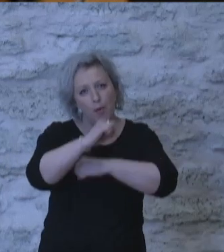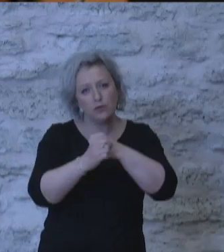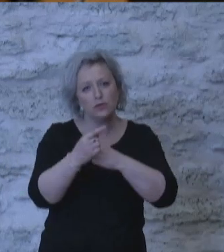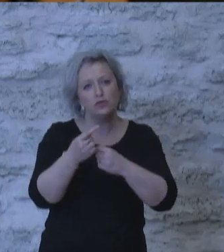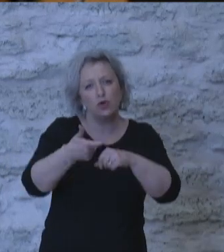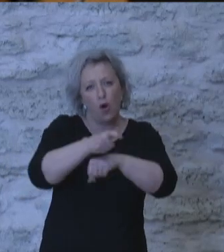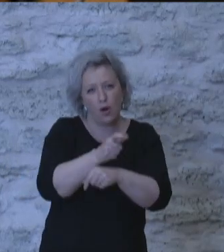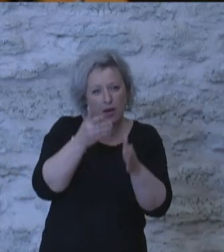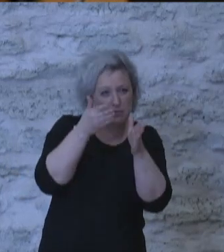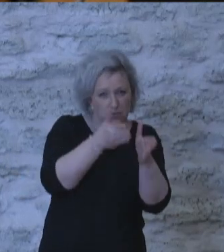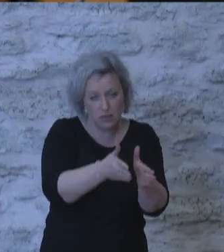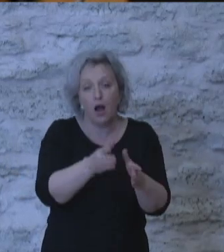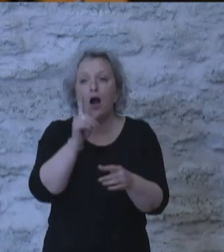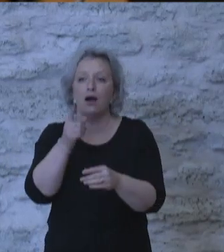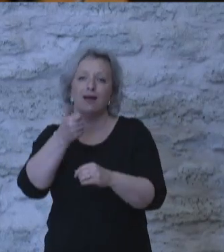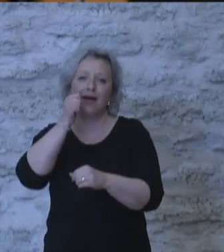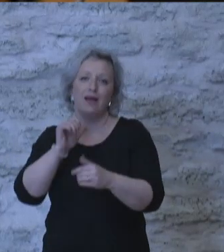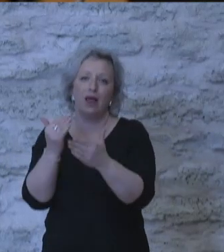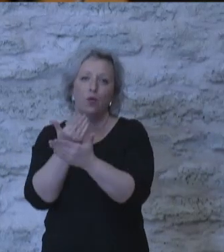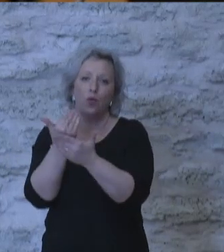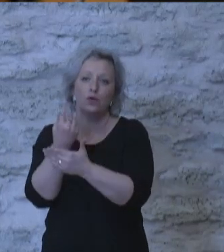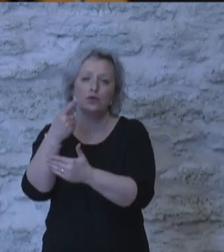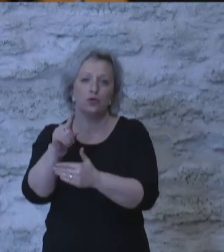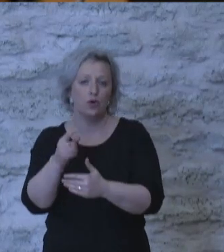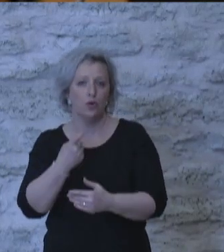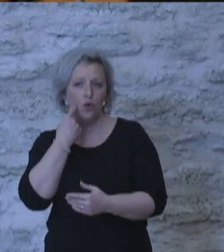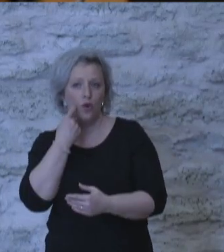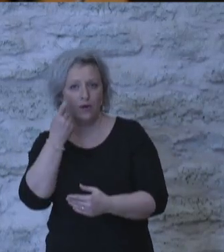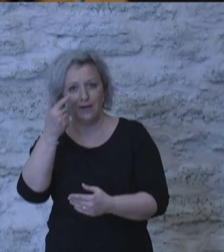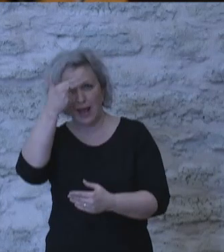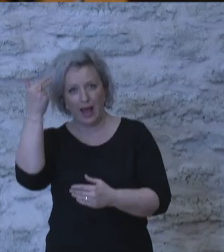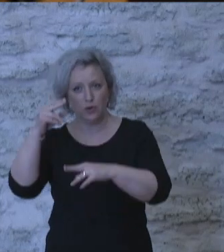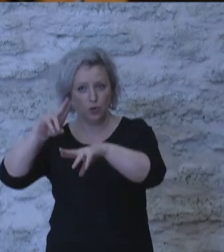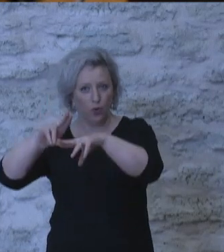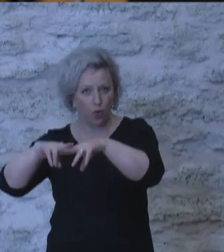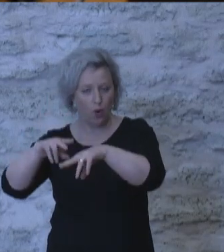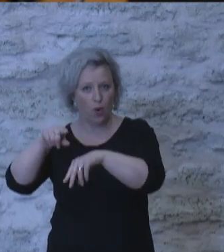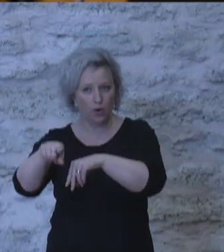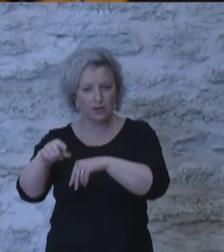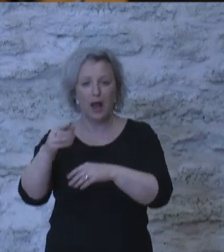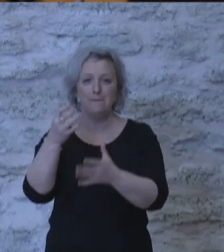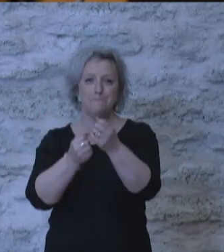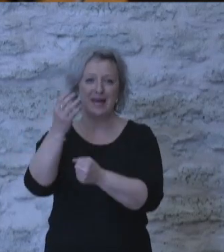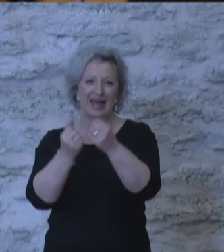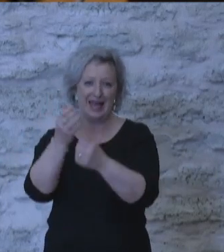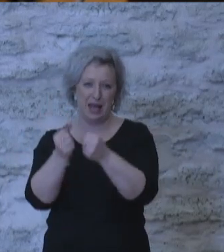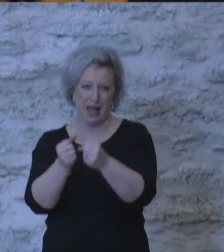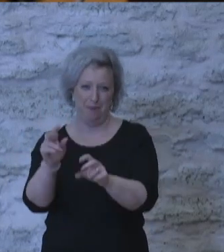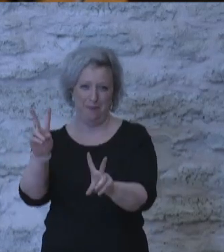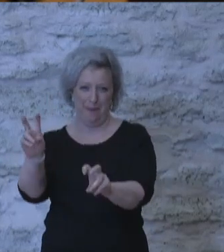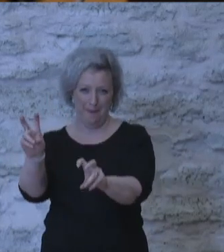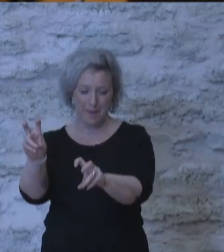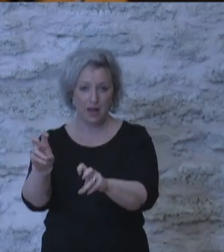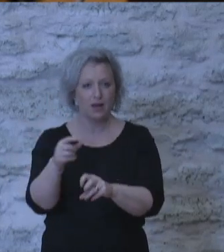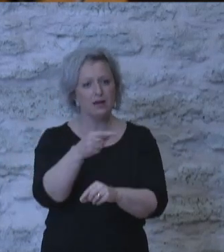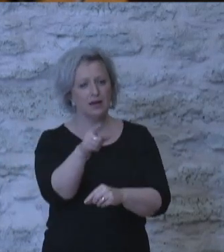uudis, mis puudutas sellist arvamust leedusuhtese, nõdanemad, et võimalik piimasada, et kas te ei olete kursis